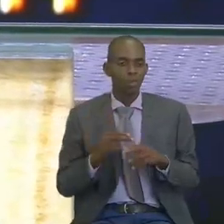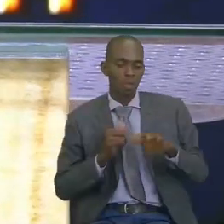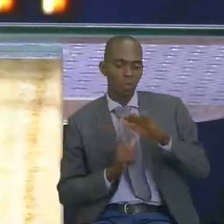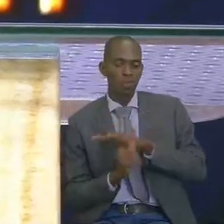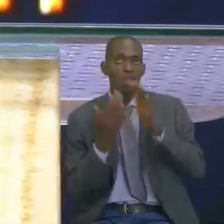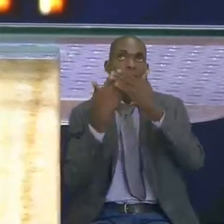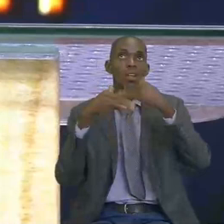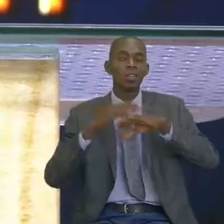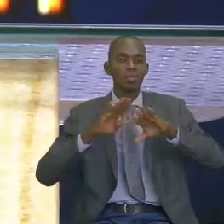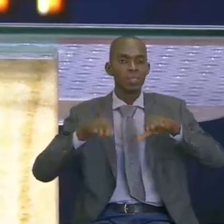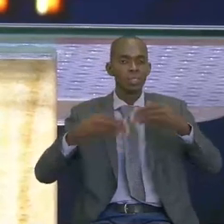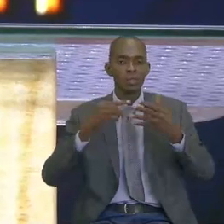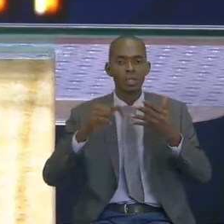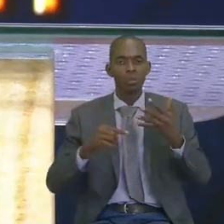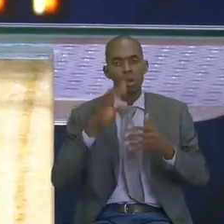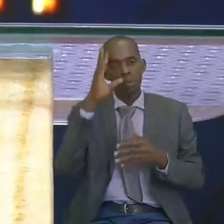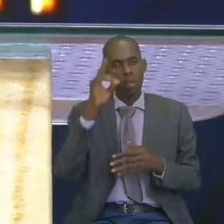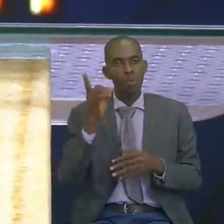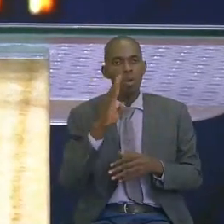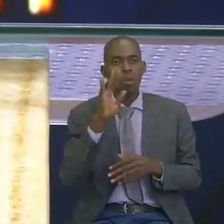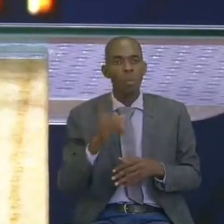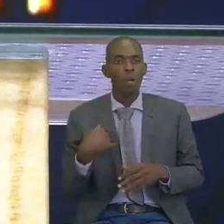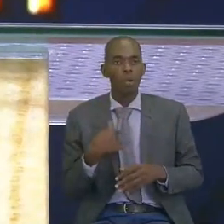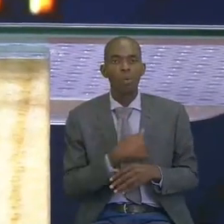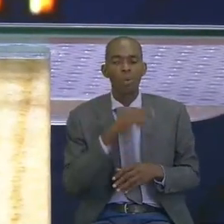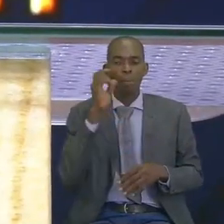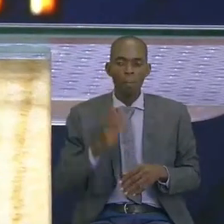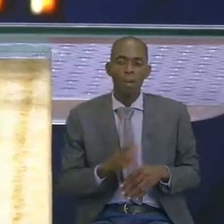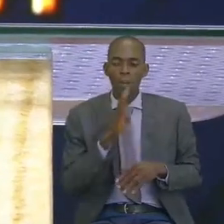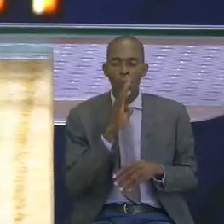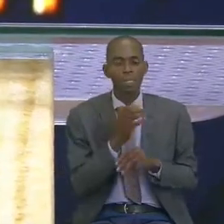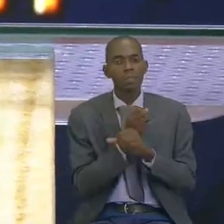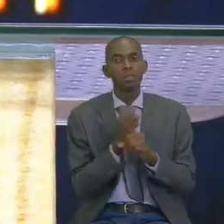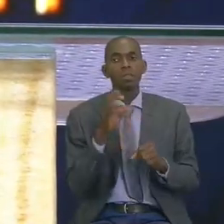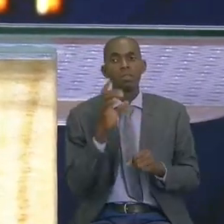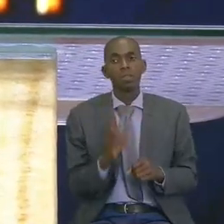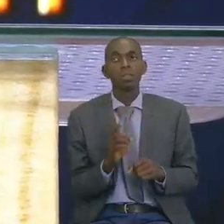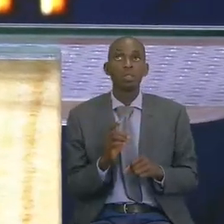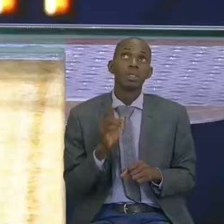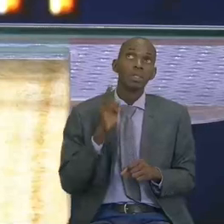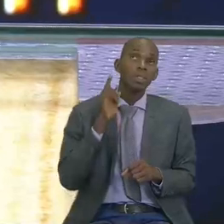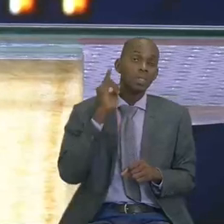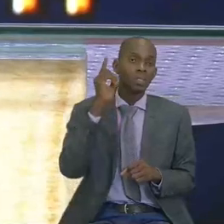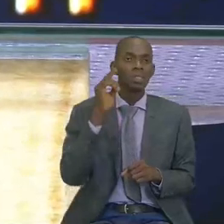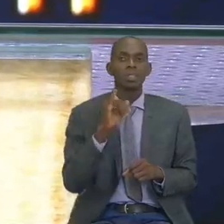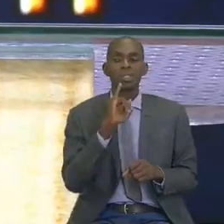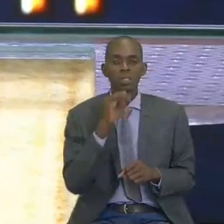qui ait été donné parmi les hommes, par lequel nous devions être sauvés. Il est